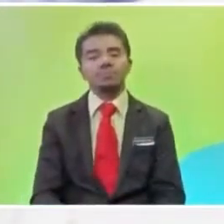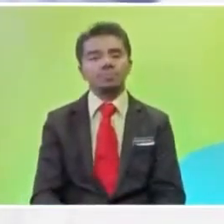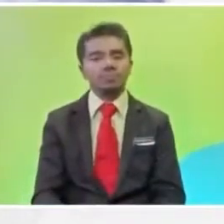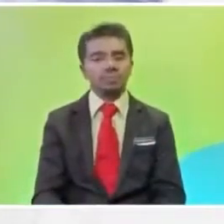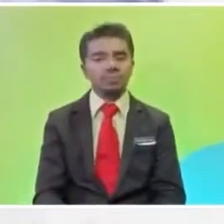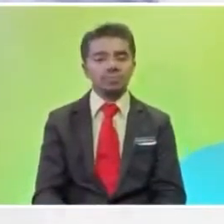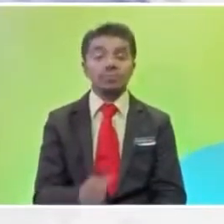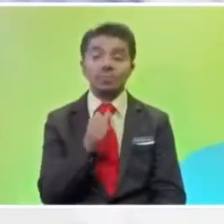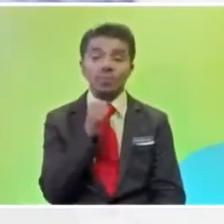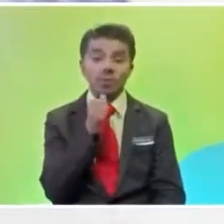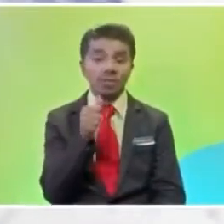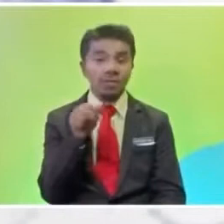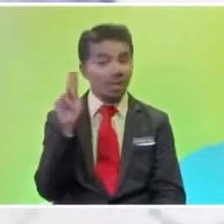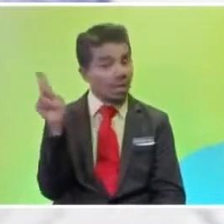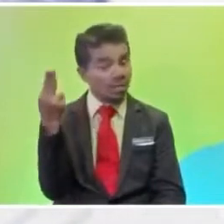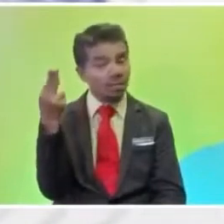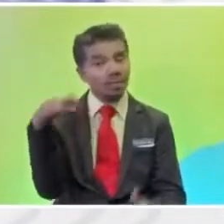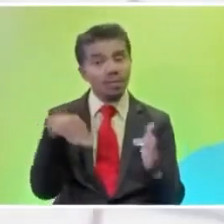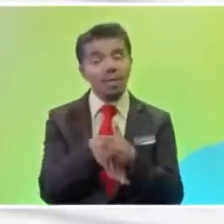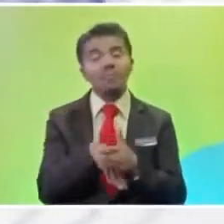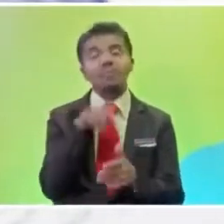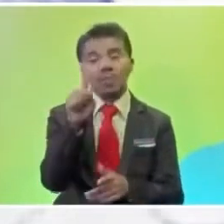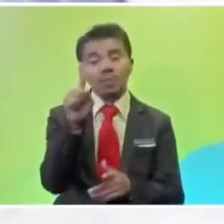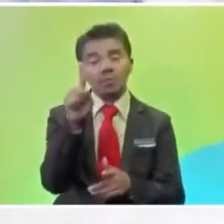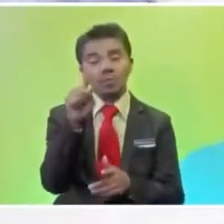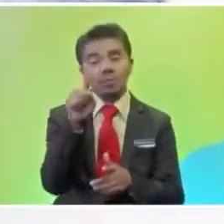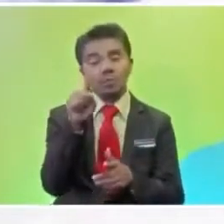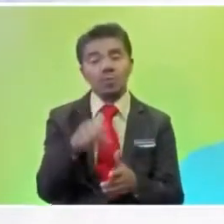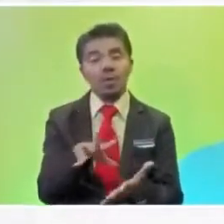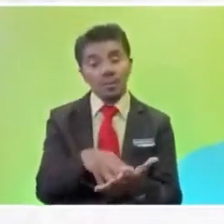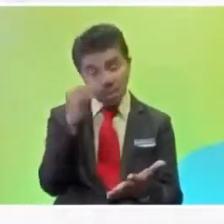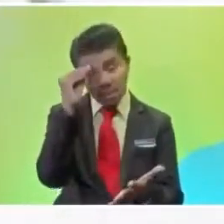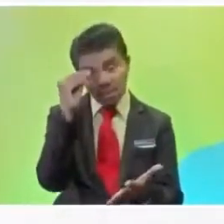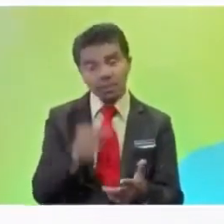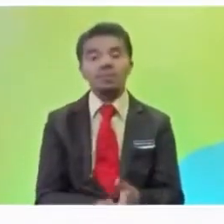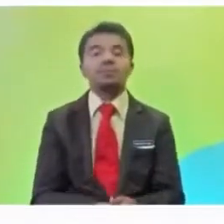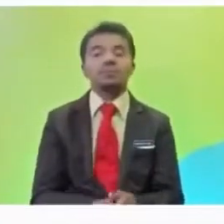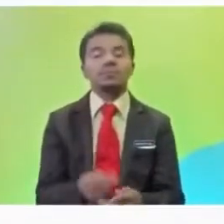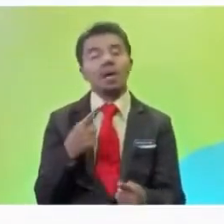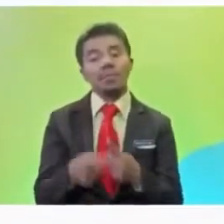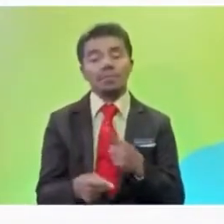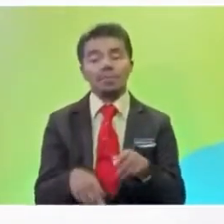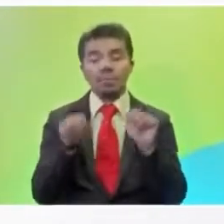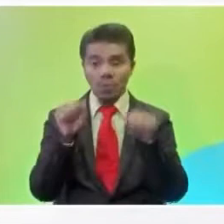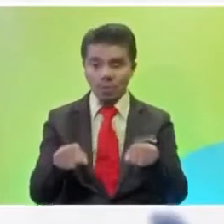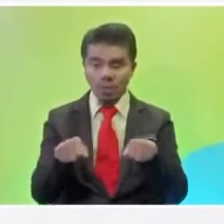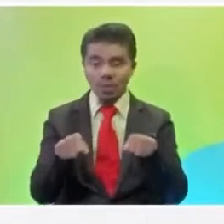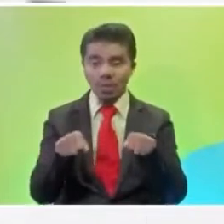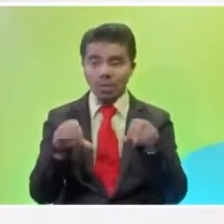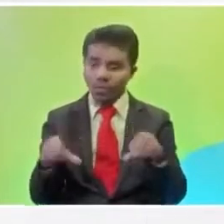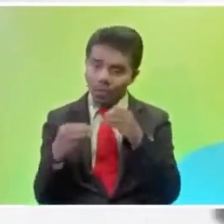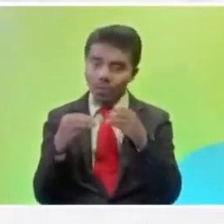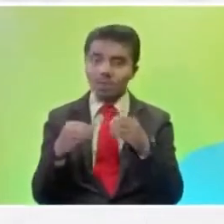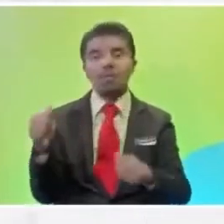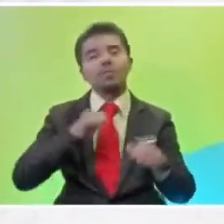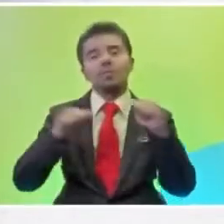satu-satu sesi pembelajaran tapi sepanjang tempo pembelajaran itu tadi murid-murid ini mereka boleh melaksanakan activity contoh kalau